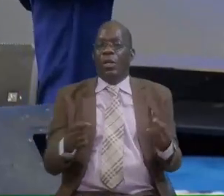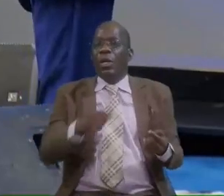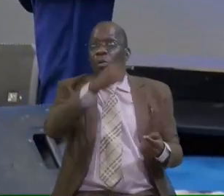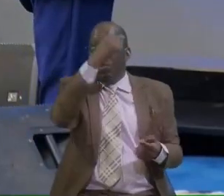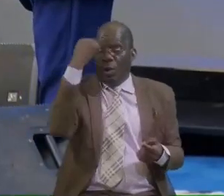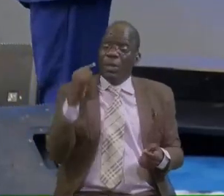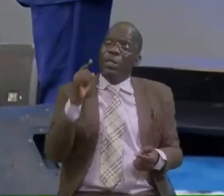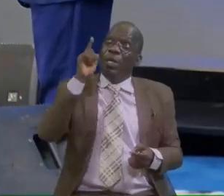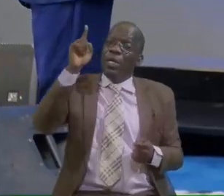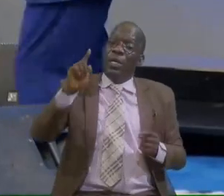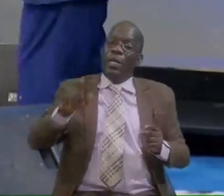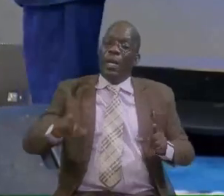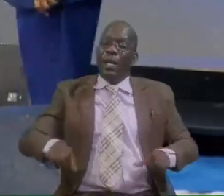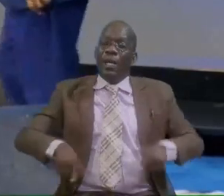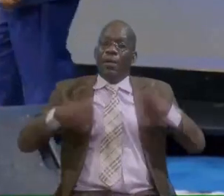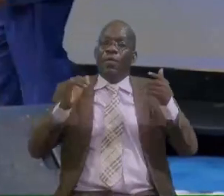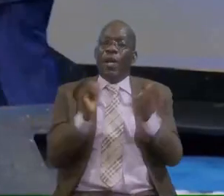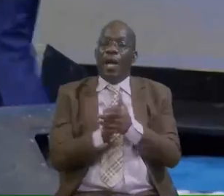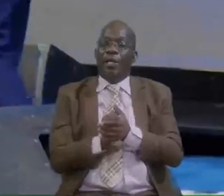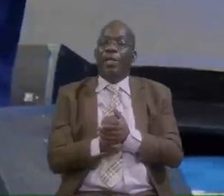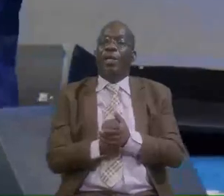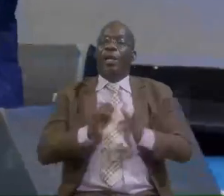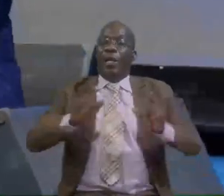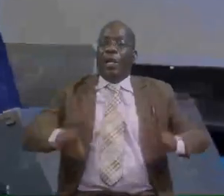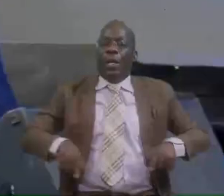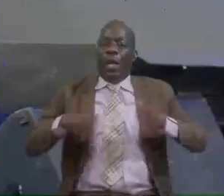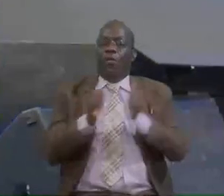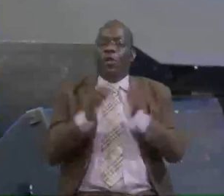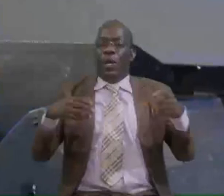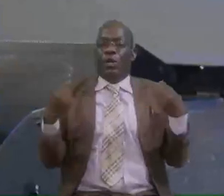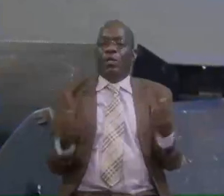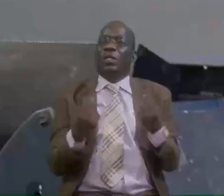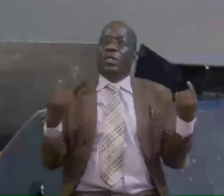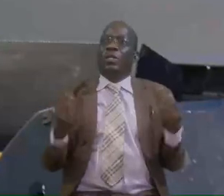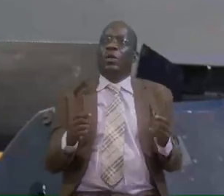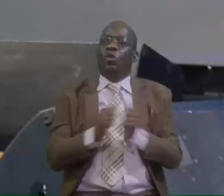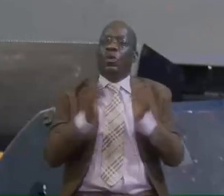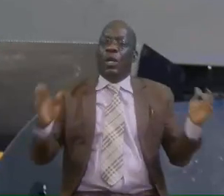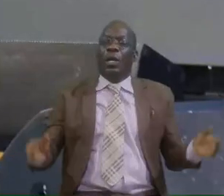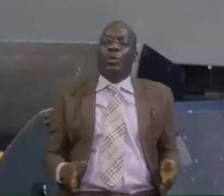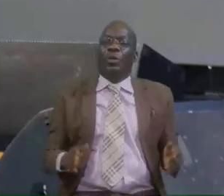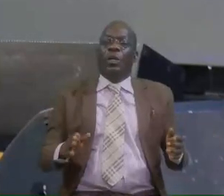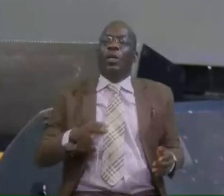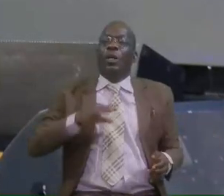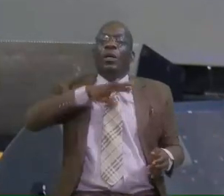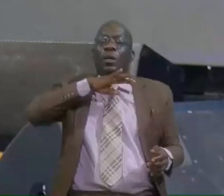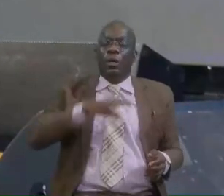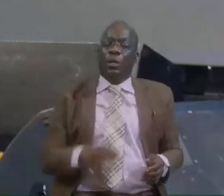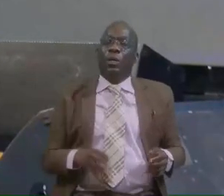Et parce qu'il vit, il mène cette vie sans péché, sans tâche, il a été qualifié